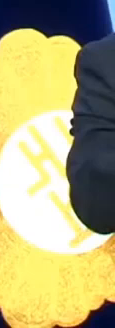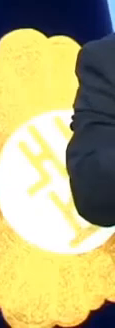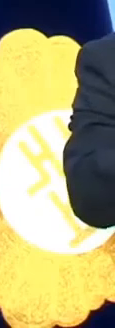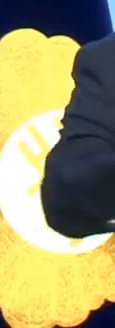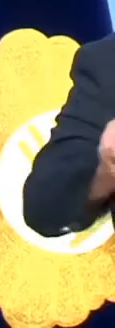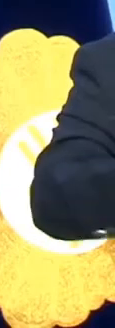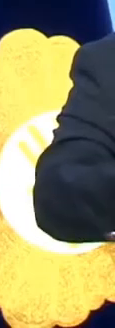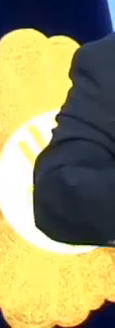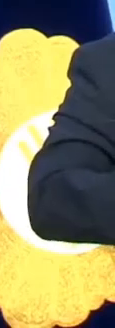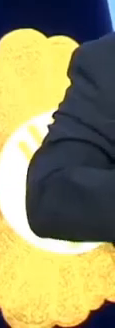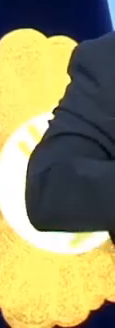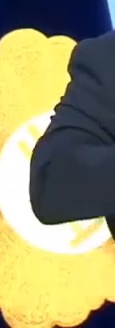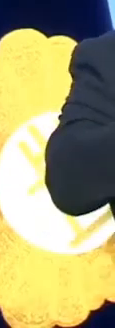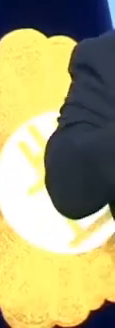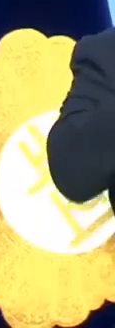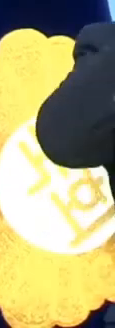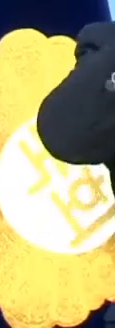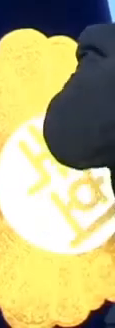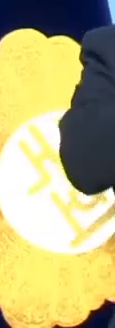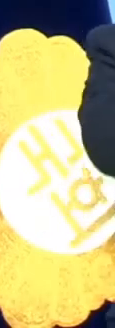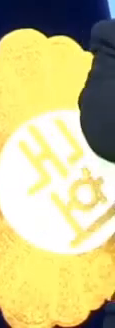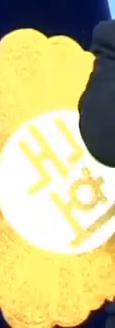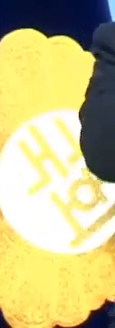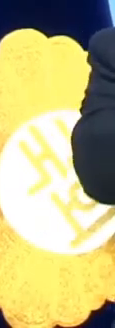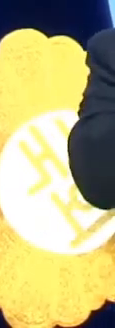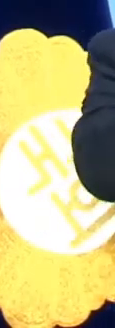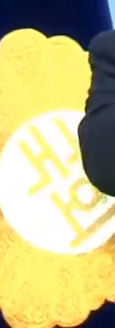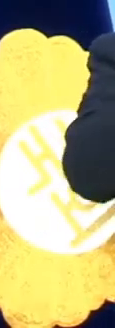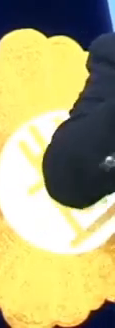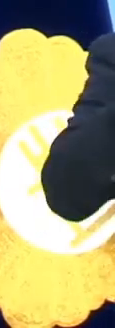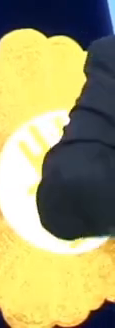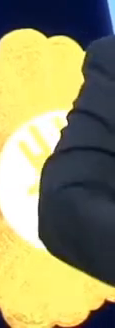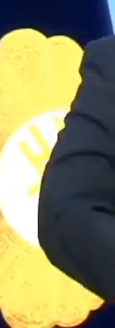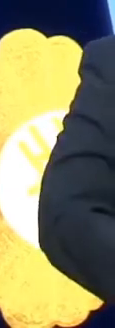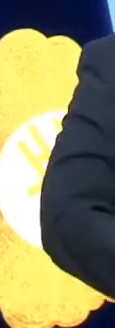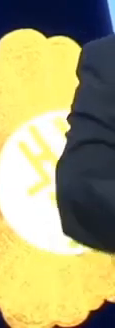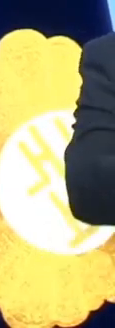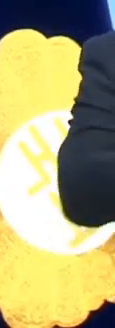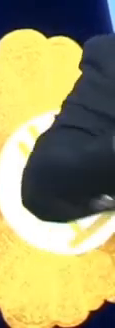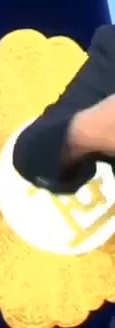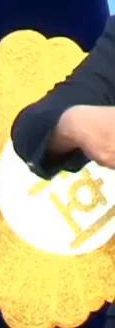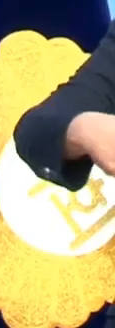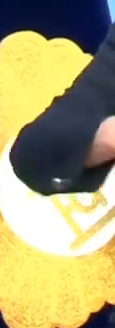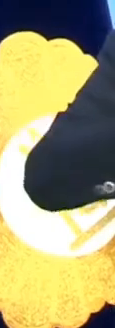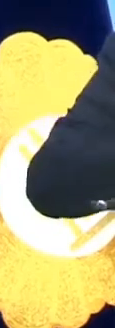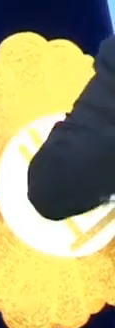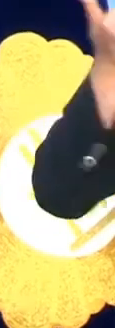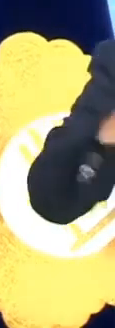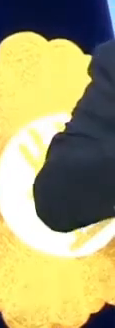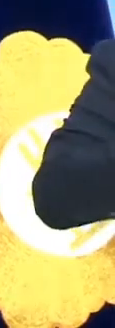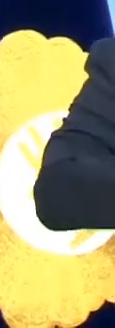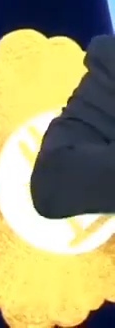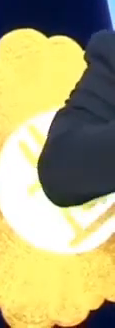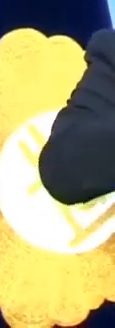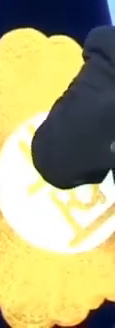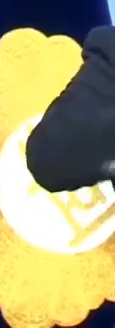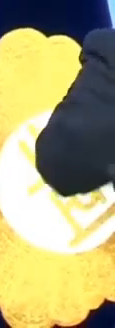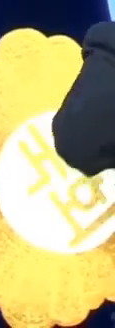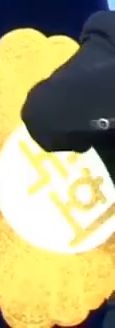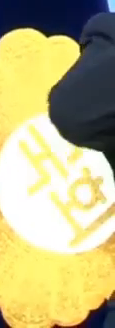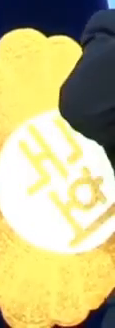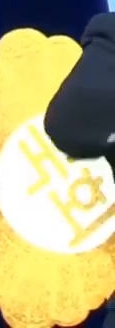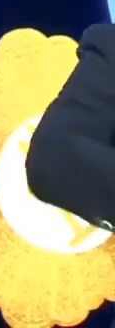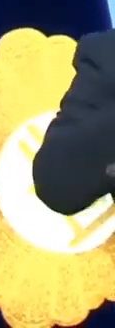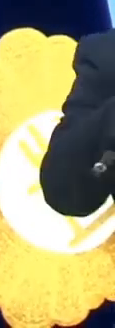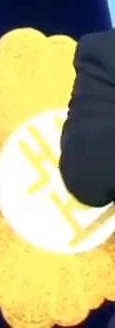기자회견을 보다 쉽게 접근 접할 수 있게 되었습니다 사전에 신청된 국회 기자회견 에 대해서는 모두 소통의 게